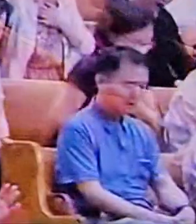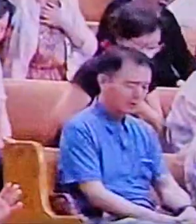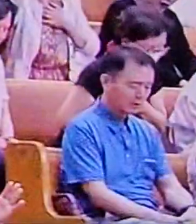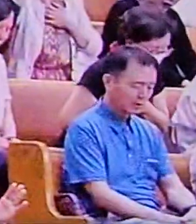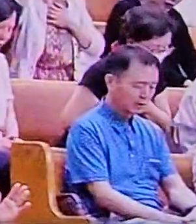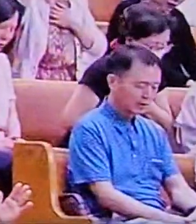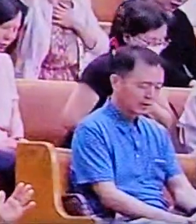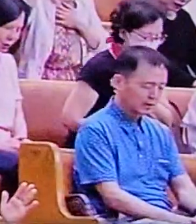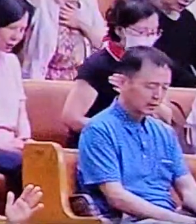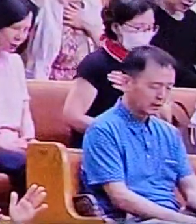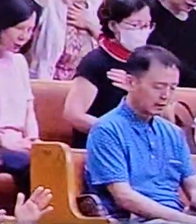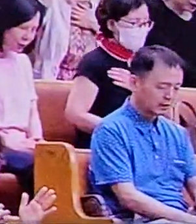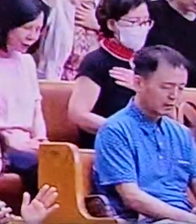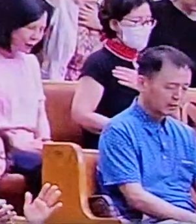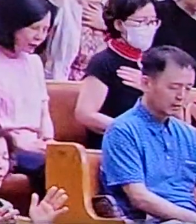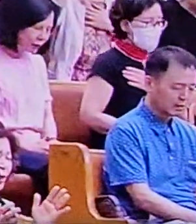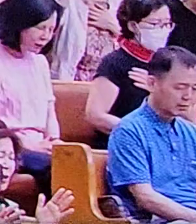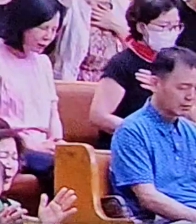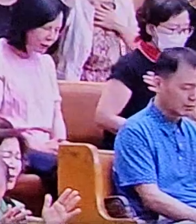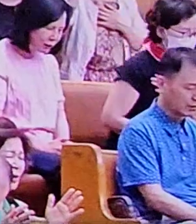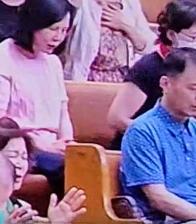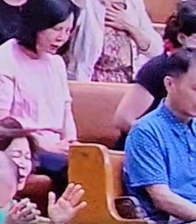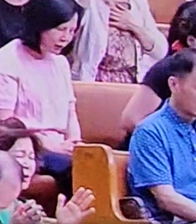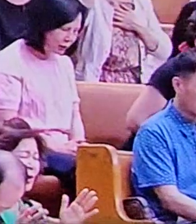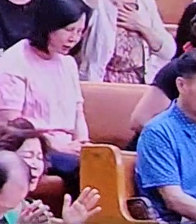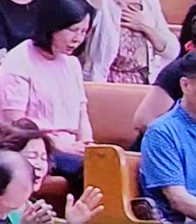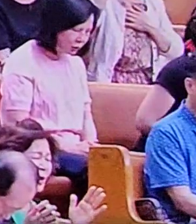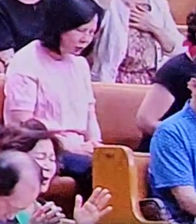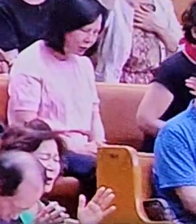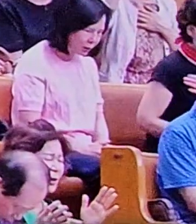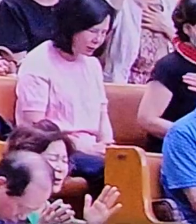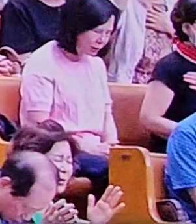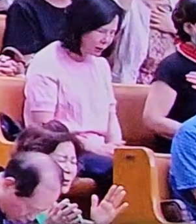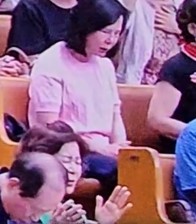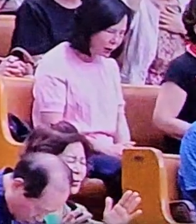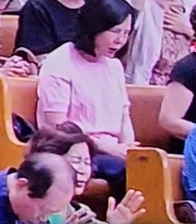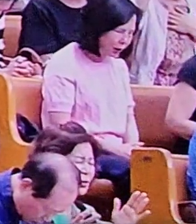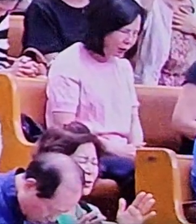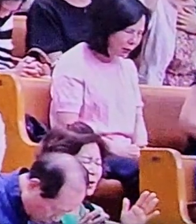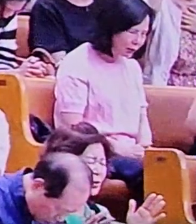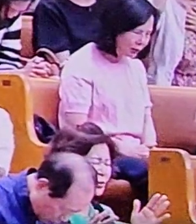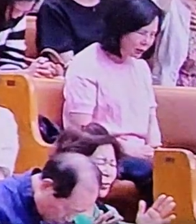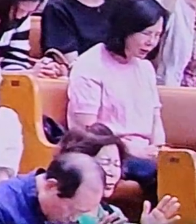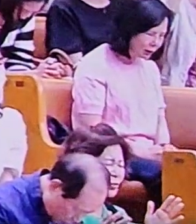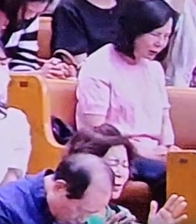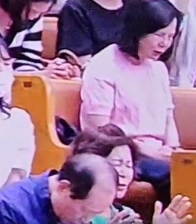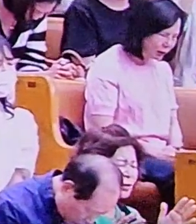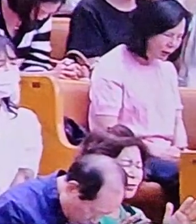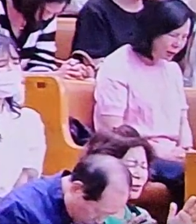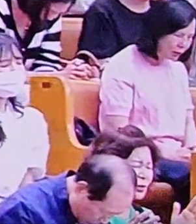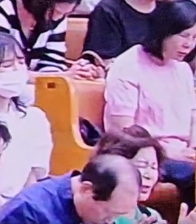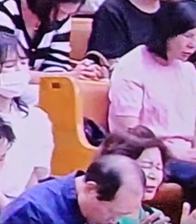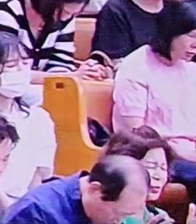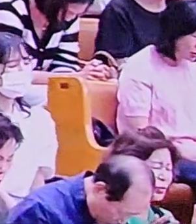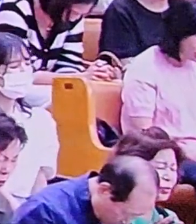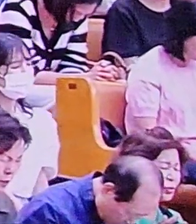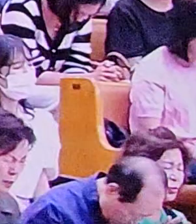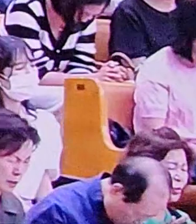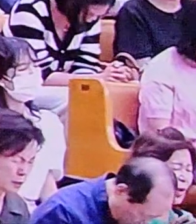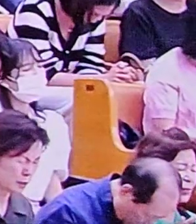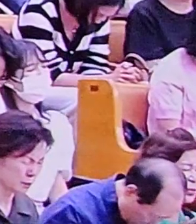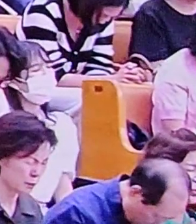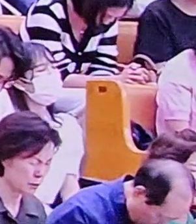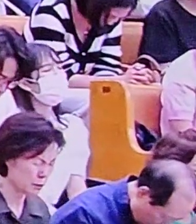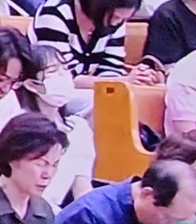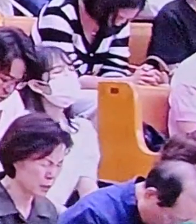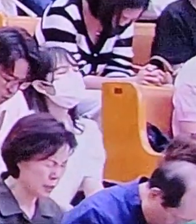기분 없잖아 여여 주옵소서. 오늘 성찬에 참여하는 주의 모든 기업에서들에게 은혜의 은혜를 더하여 주어서 하나님의 귀한 뜻이